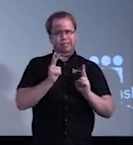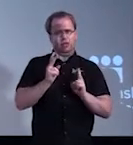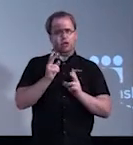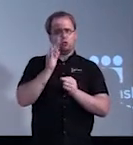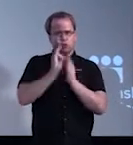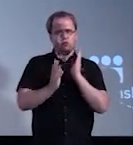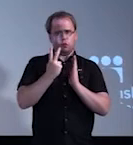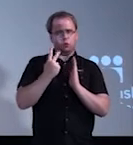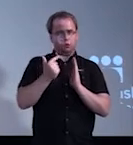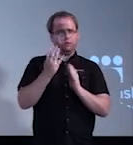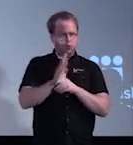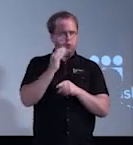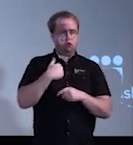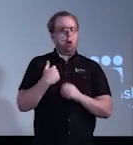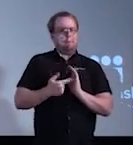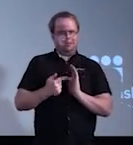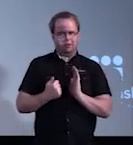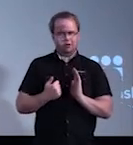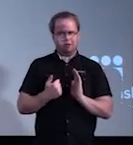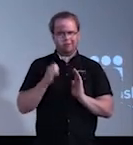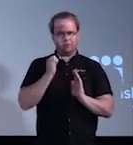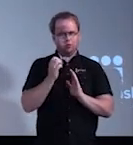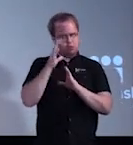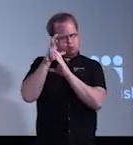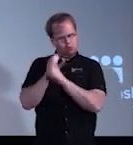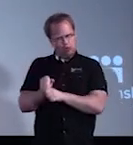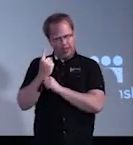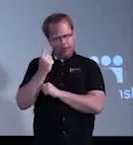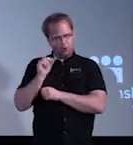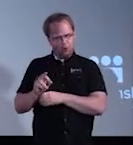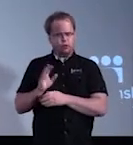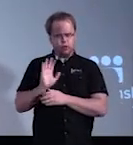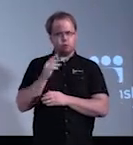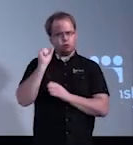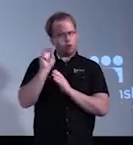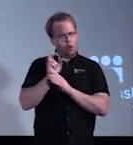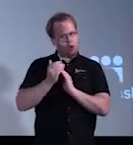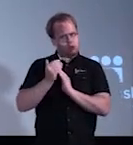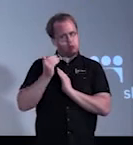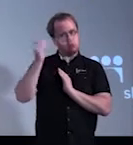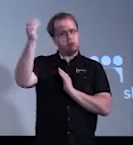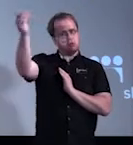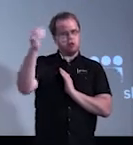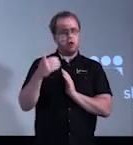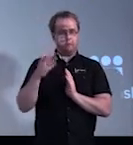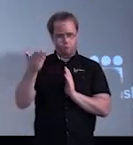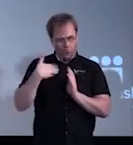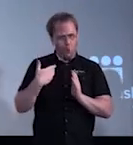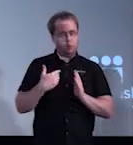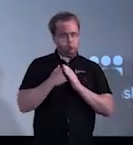just 2014. Jag menar ju att man inte ska stirra sig blind på ett år. Man måste titta över tid. Vi fattar som sagt väldigt få